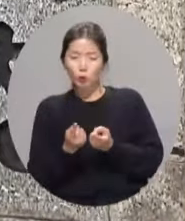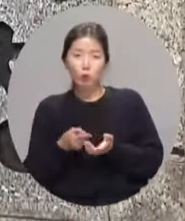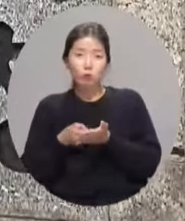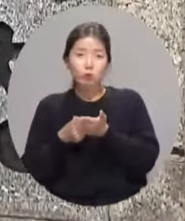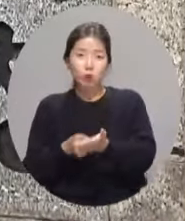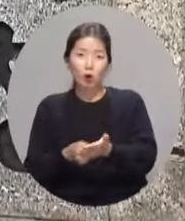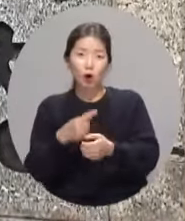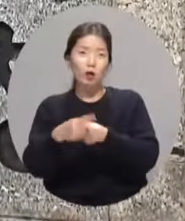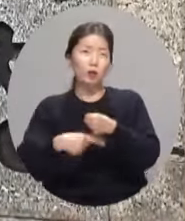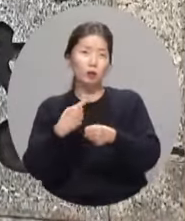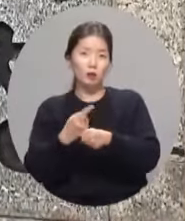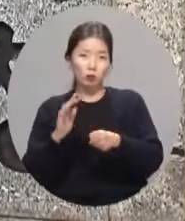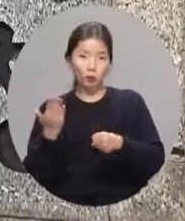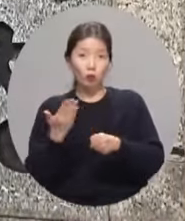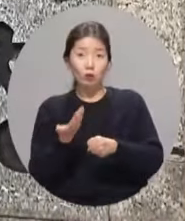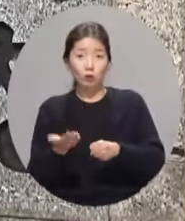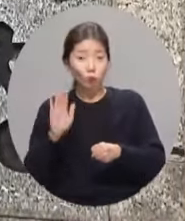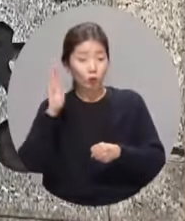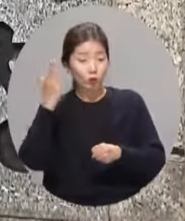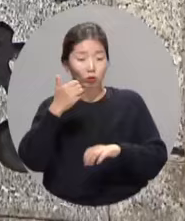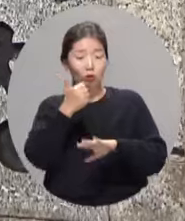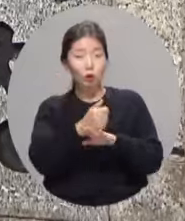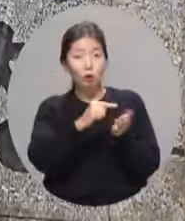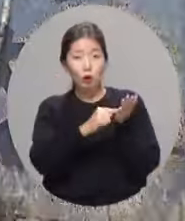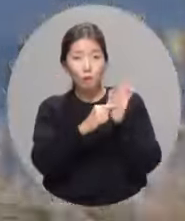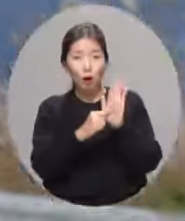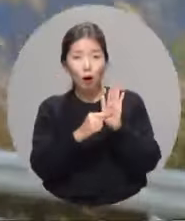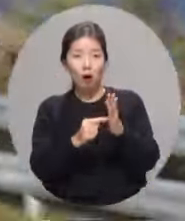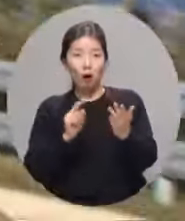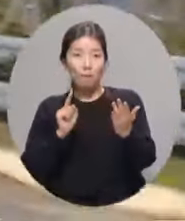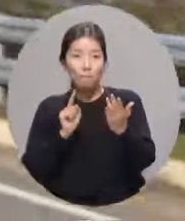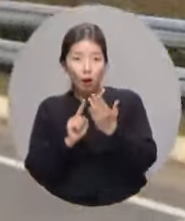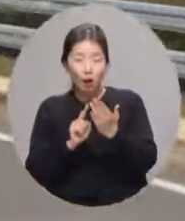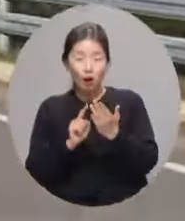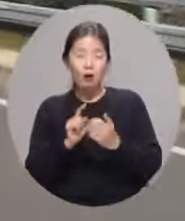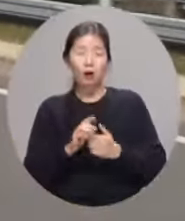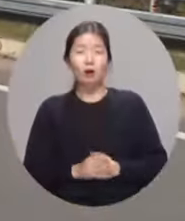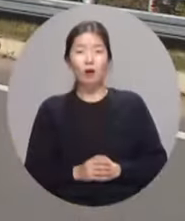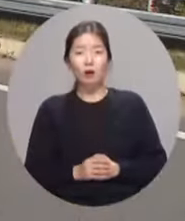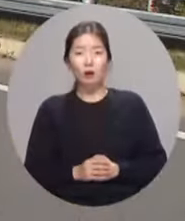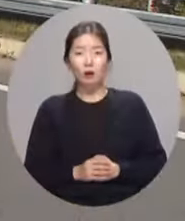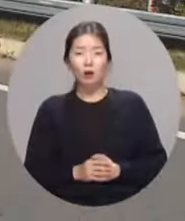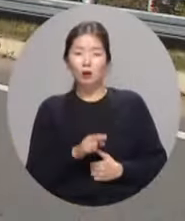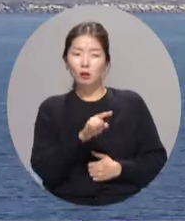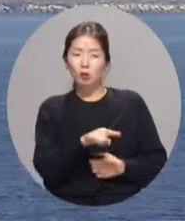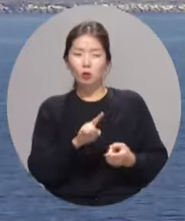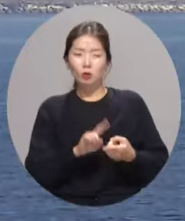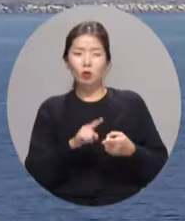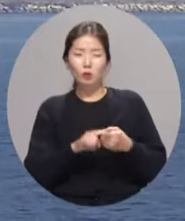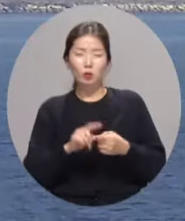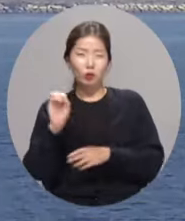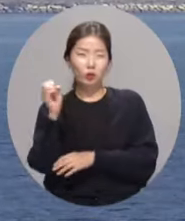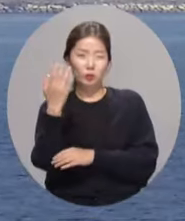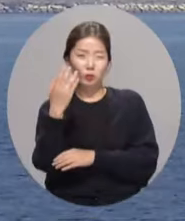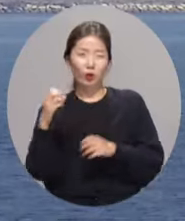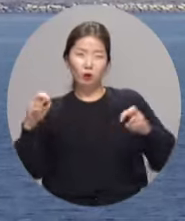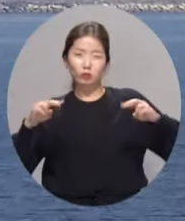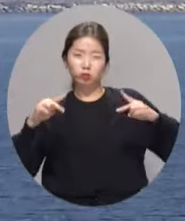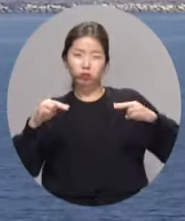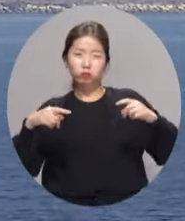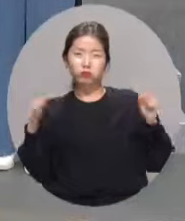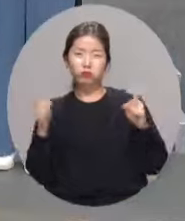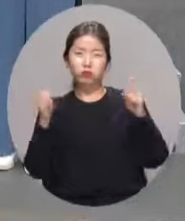요청한 지도 1년여. 그런데 최근 결과 발표가 임박한 것으로 전해지면서 여론전도 다시 들끓는